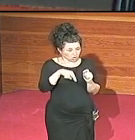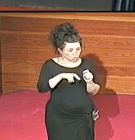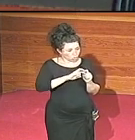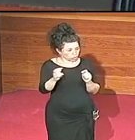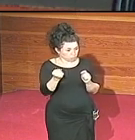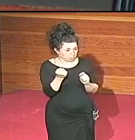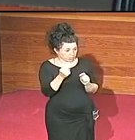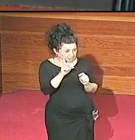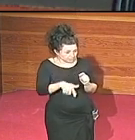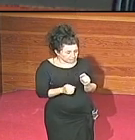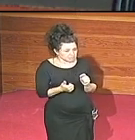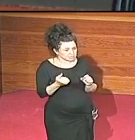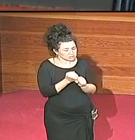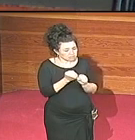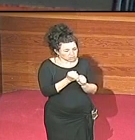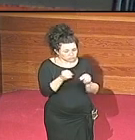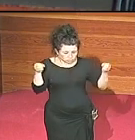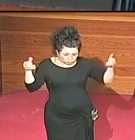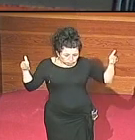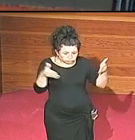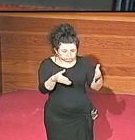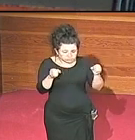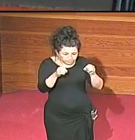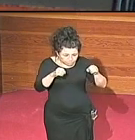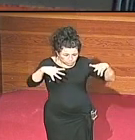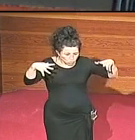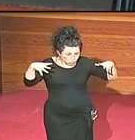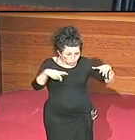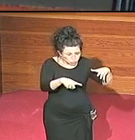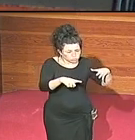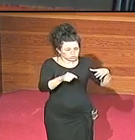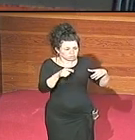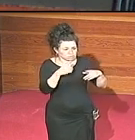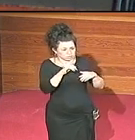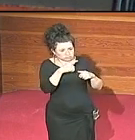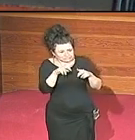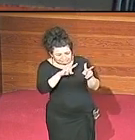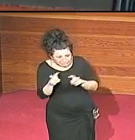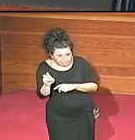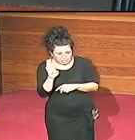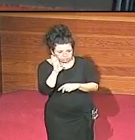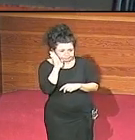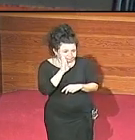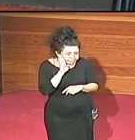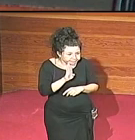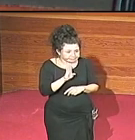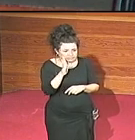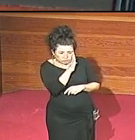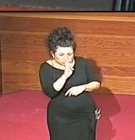ez? Fokoak piztu, argiak jarri, ustelkeriaren aurrean, botere gehiegikerien aurrean, eta bar. Batetik, hori ez da